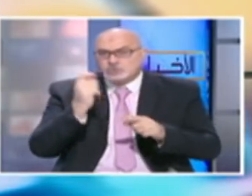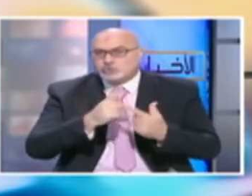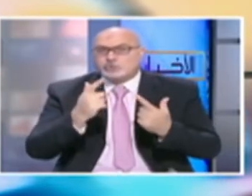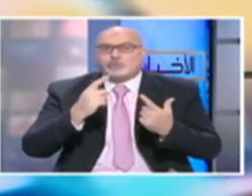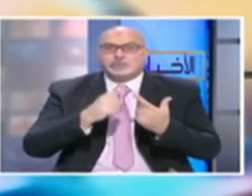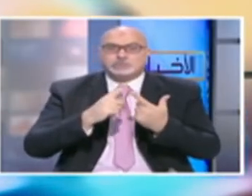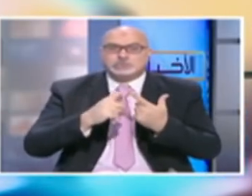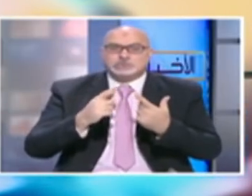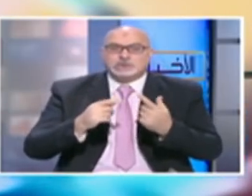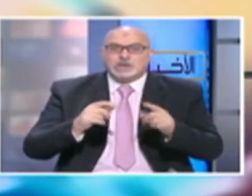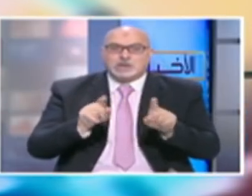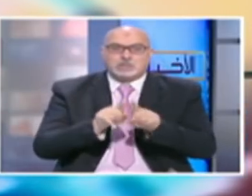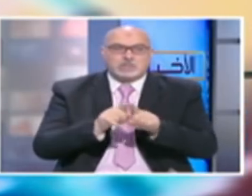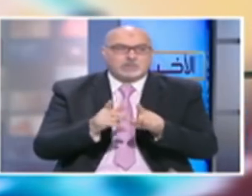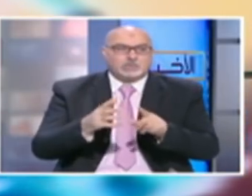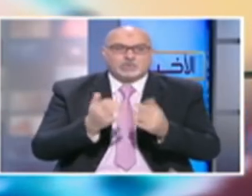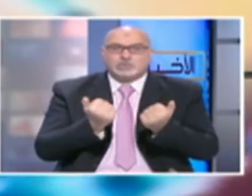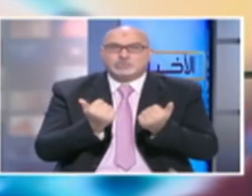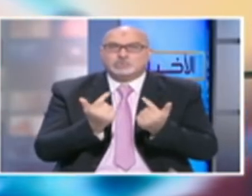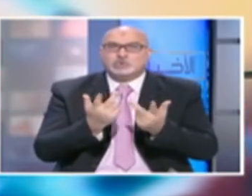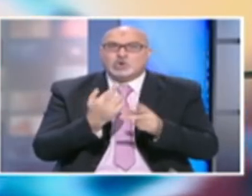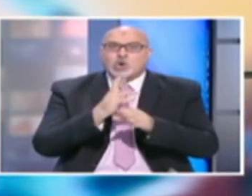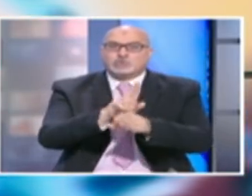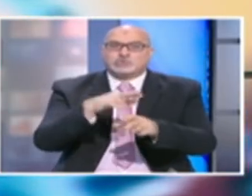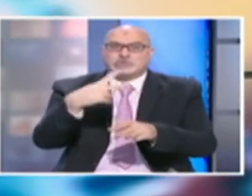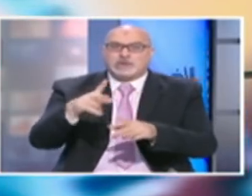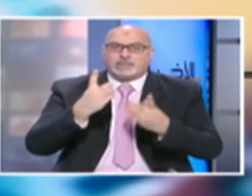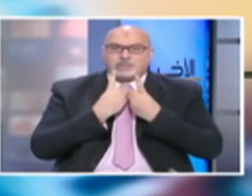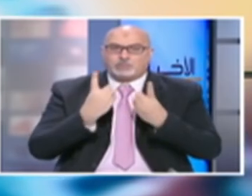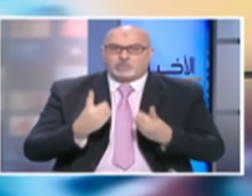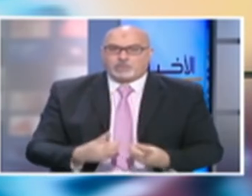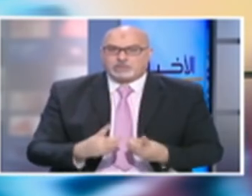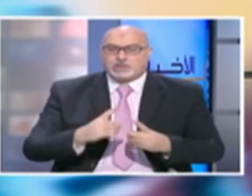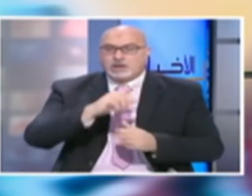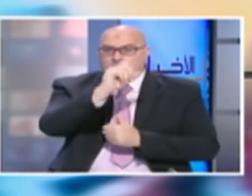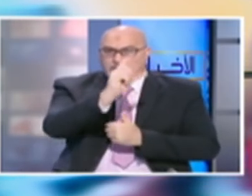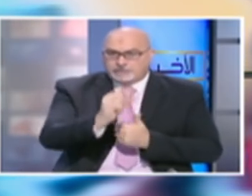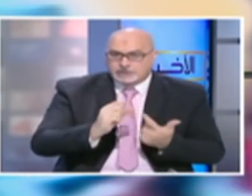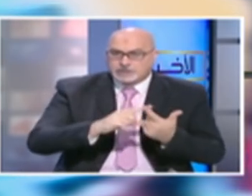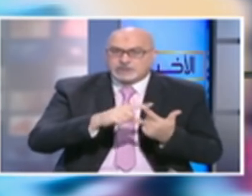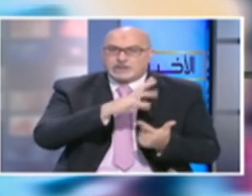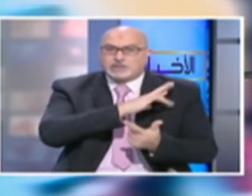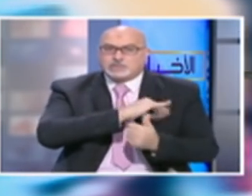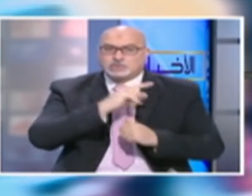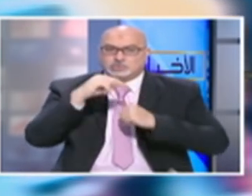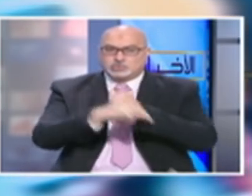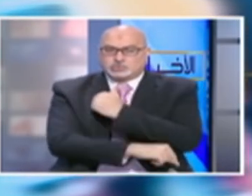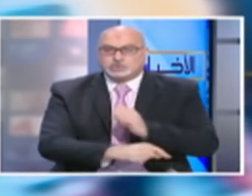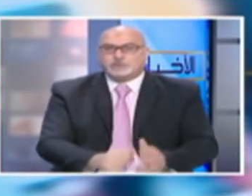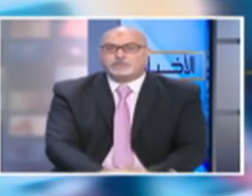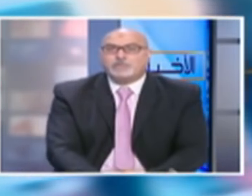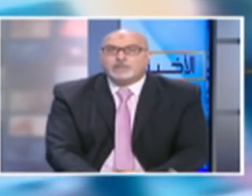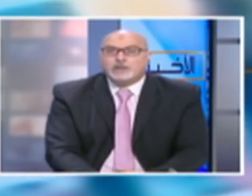المدني، وكذا العديد من التمثيليات الدبلوماسية من القارة الإفريقية وأمريكا اللاتينية.